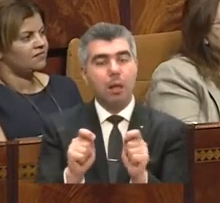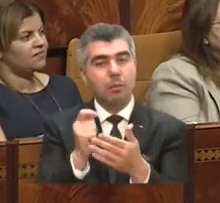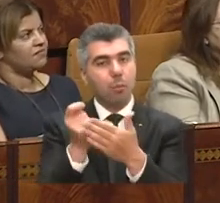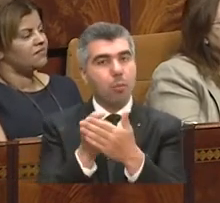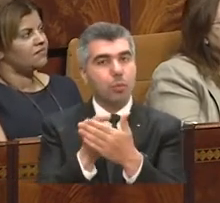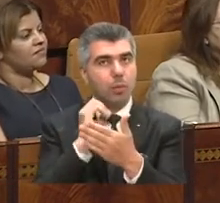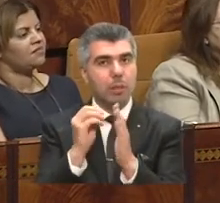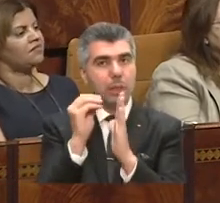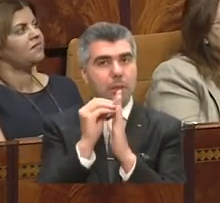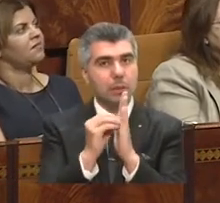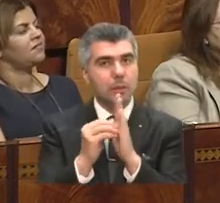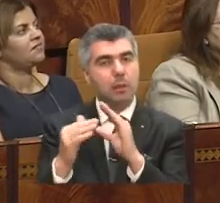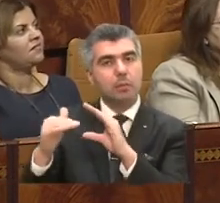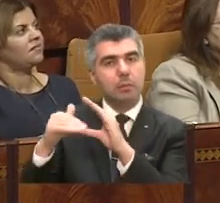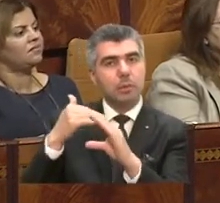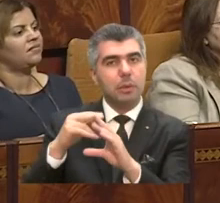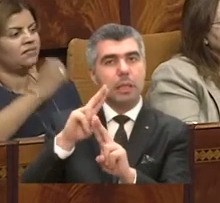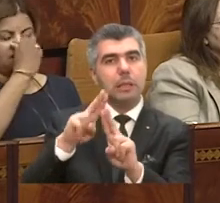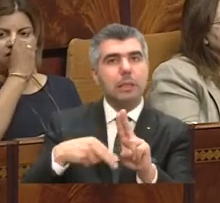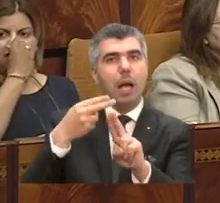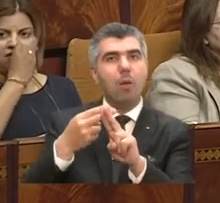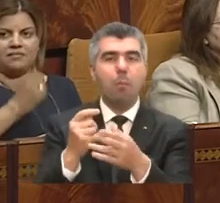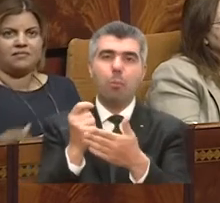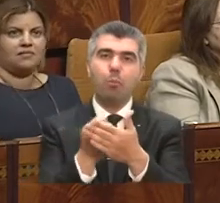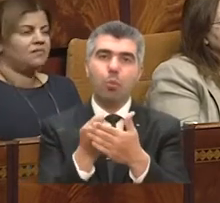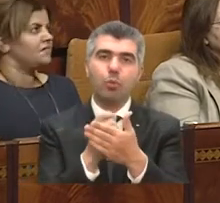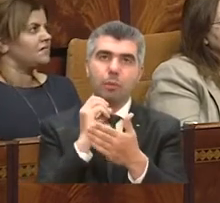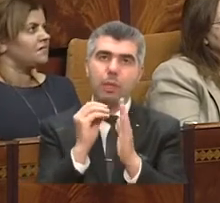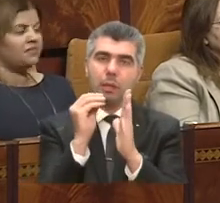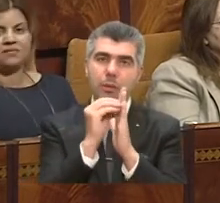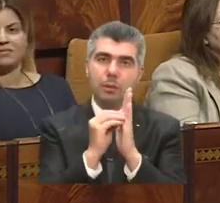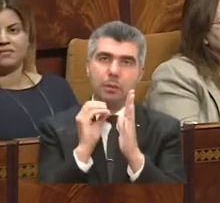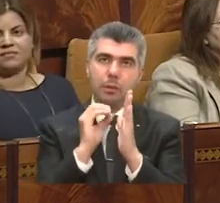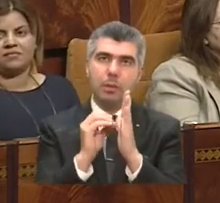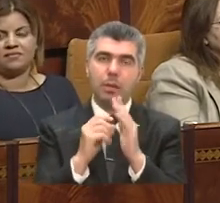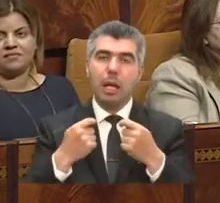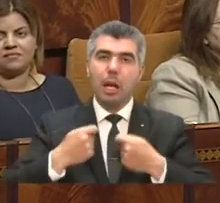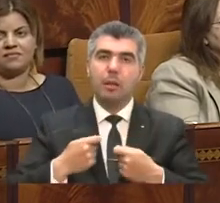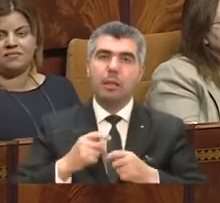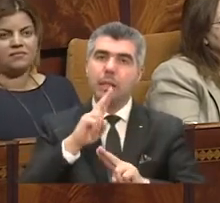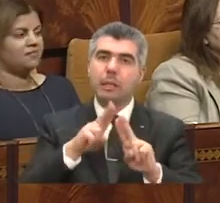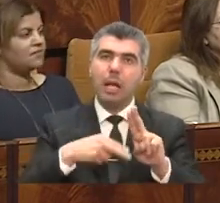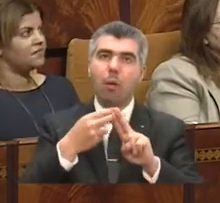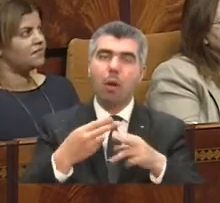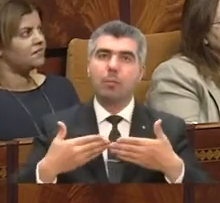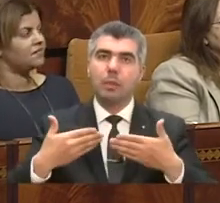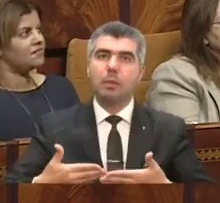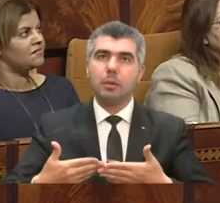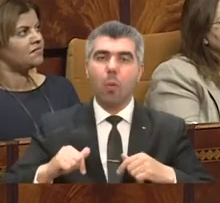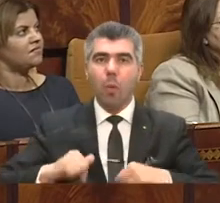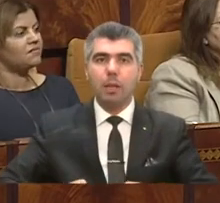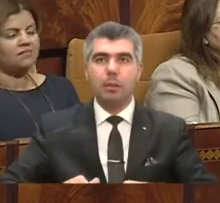النواب، بغينا تصيفط لنا الاجوبه مكتوبه. والسيده الرئيسه تحملي مسؤوليتك وتجاوبينا دابا، على لان